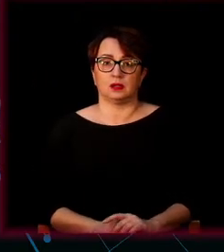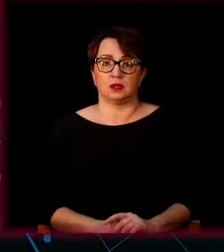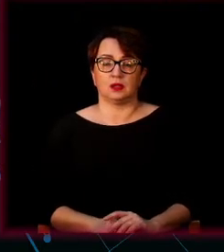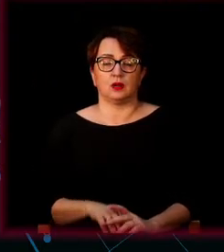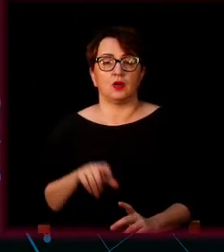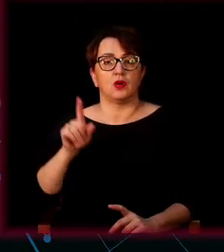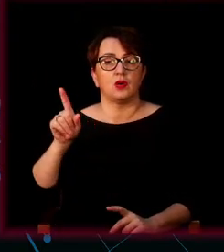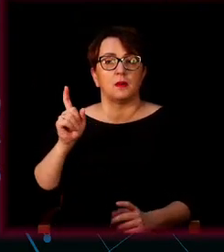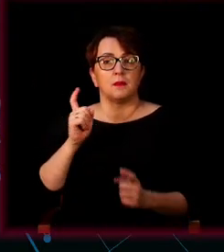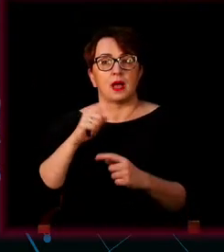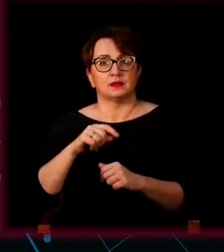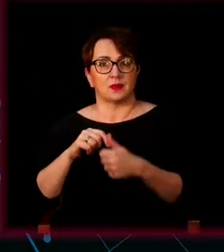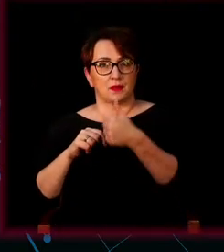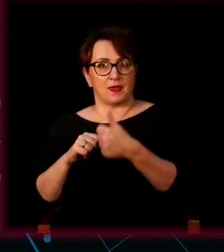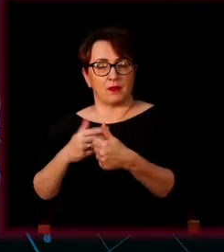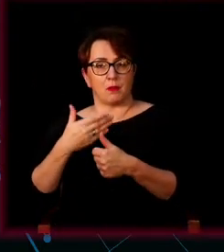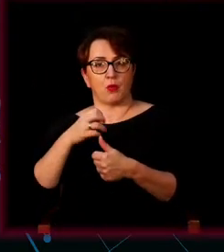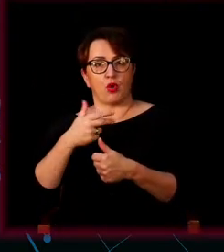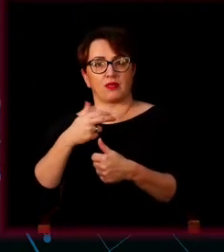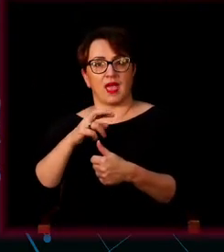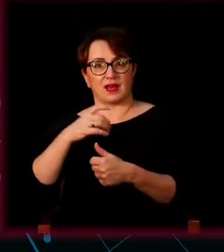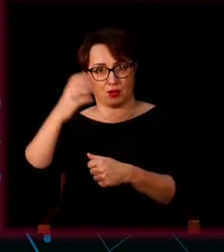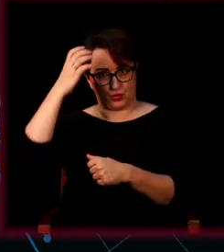pod względem, tak jak tam to było monarchią, to